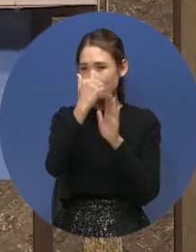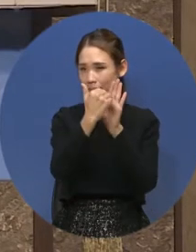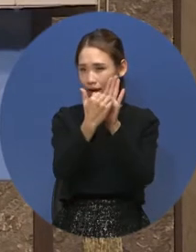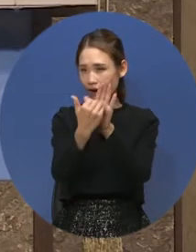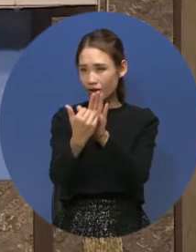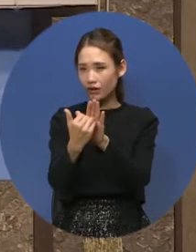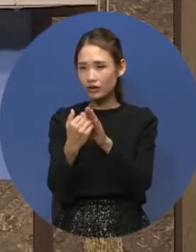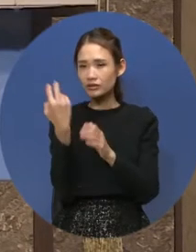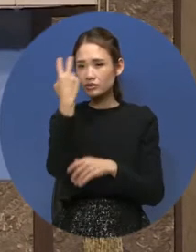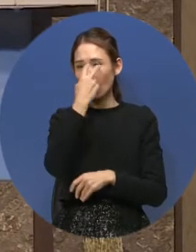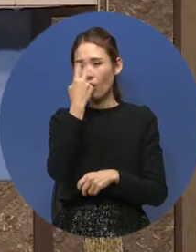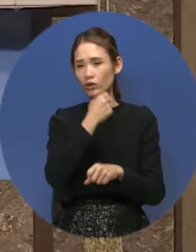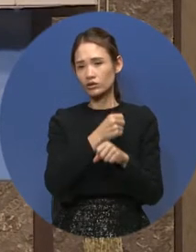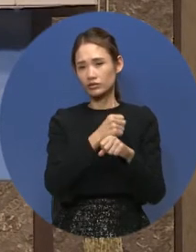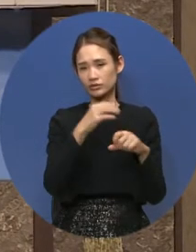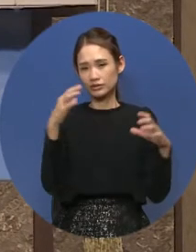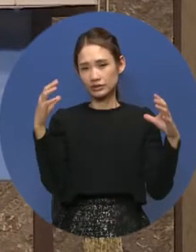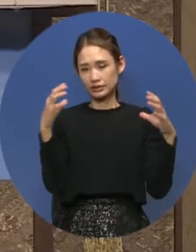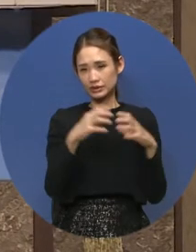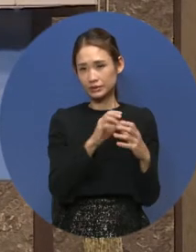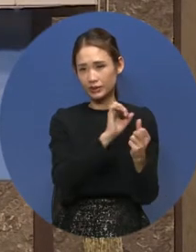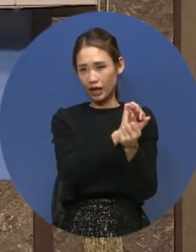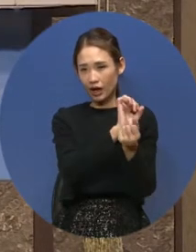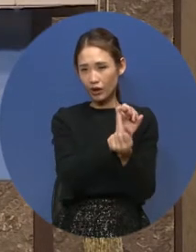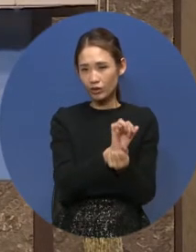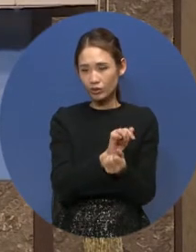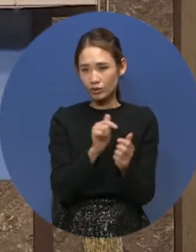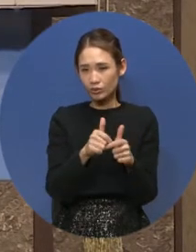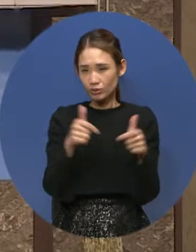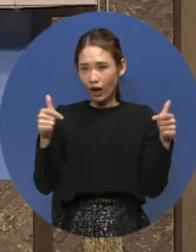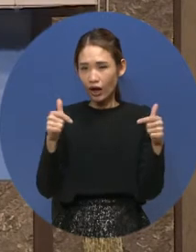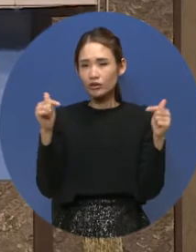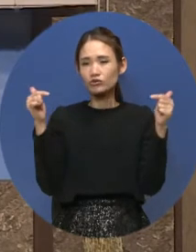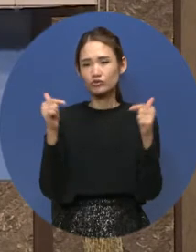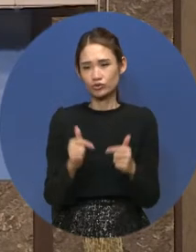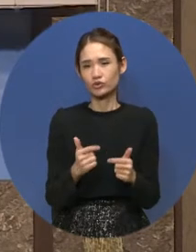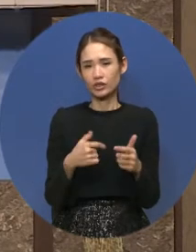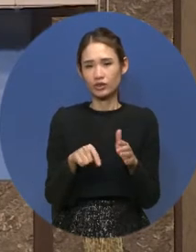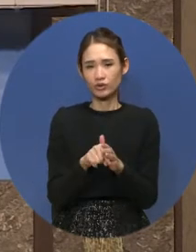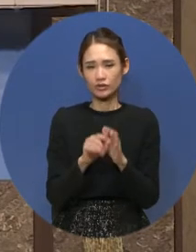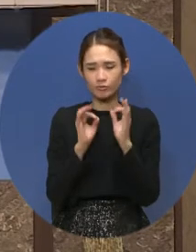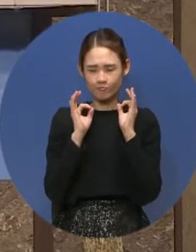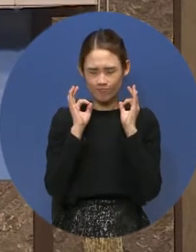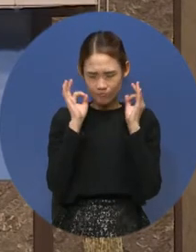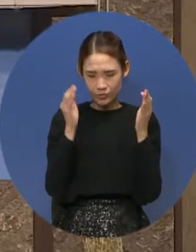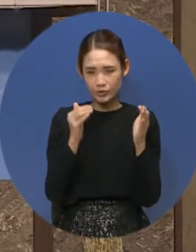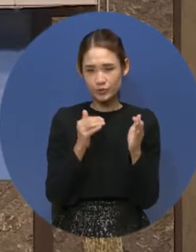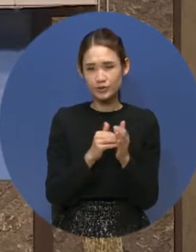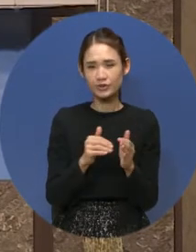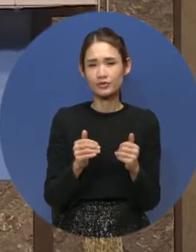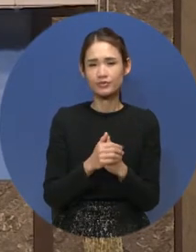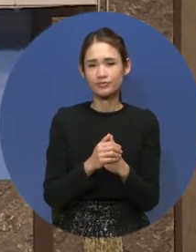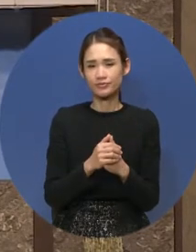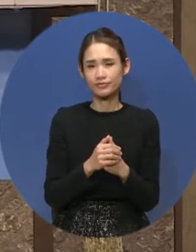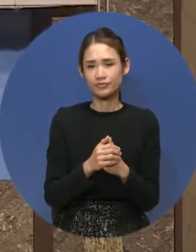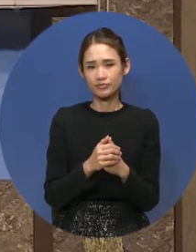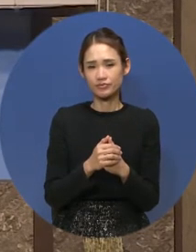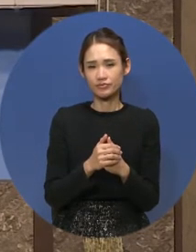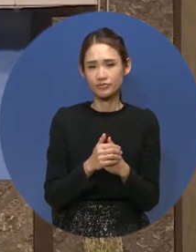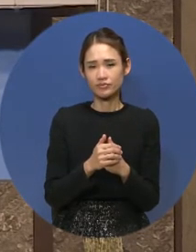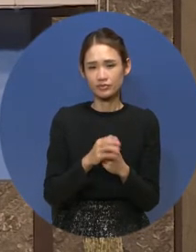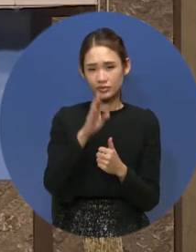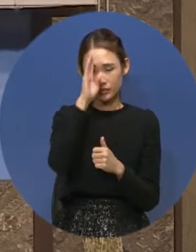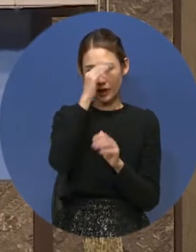했고요. 집단 확산 사례가 최소화될 수 있도록 최선의 노력을 다했습니다. 그런데 네. 그러한